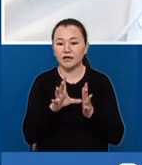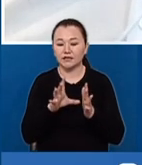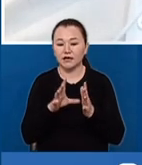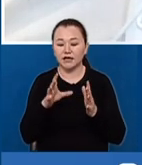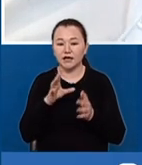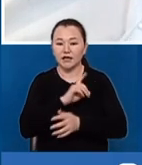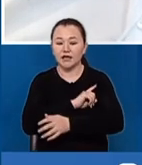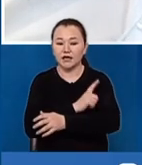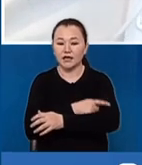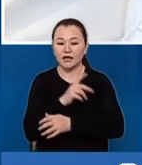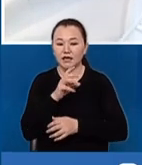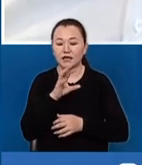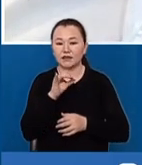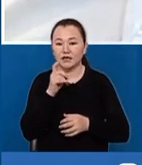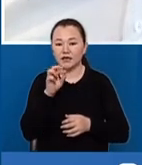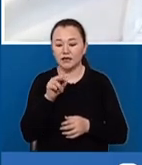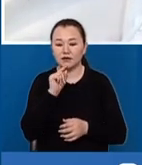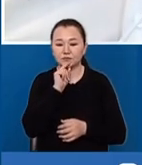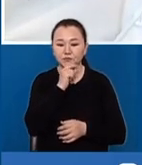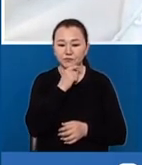ғой, қуатын соны пайдалану, үнемдеу